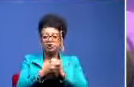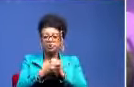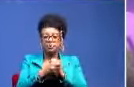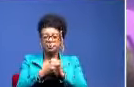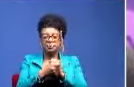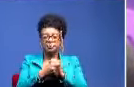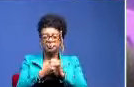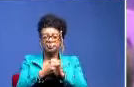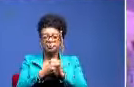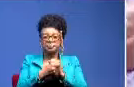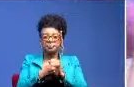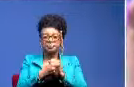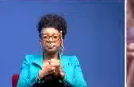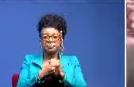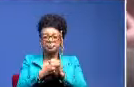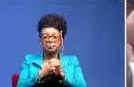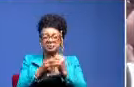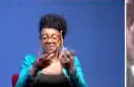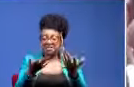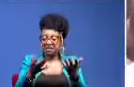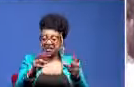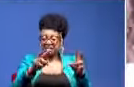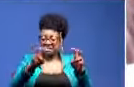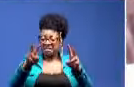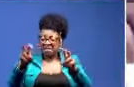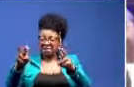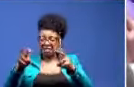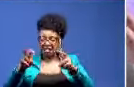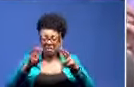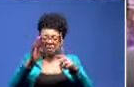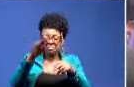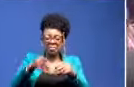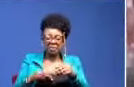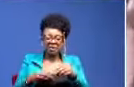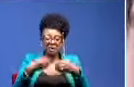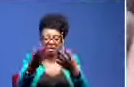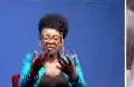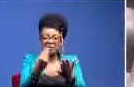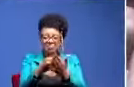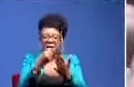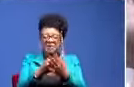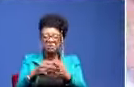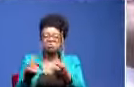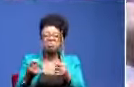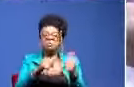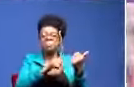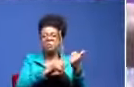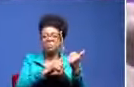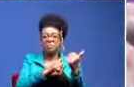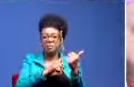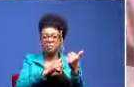Ati wanatafuta wajumbe, wanapatia pesa, ati wanitoe kwa kiti ya naibu wa rais.